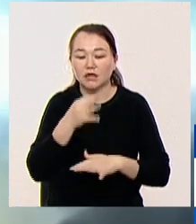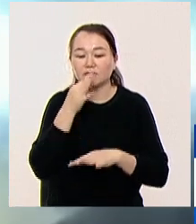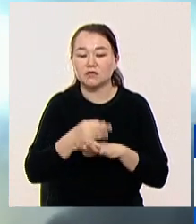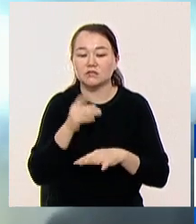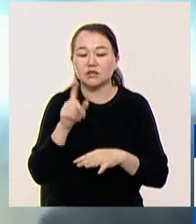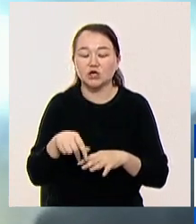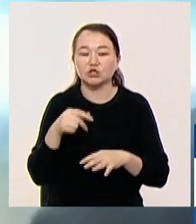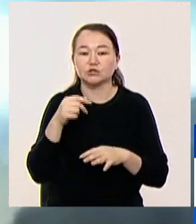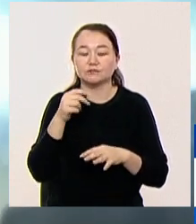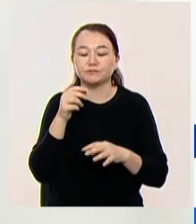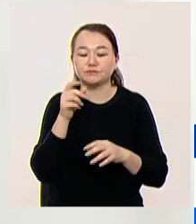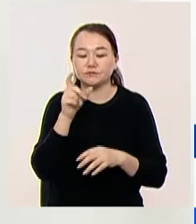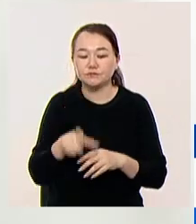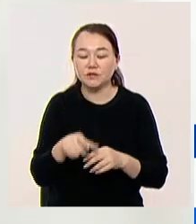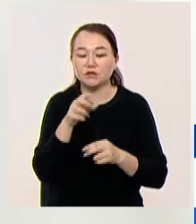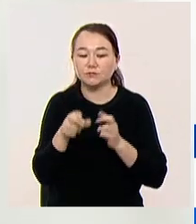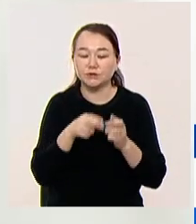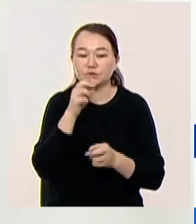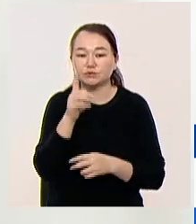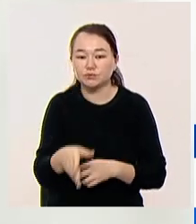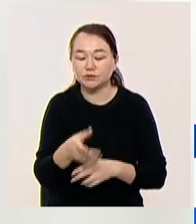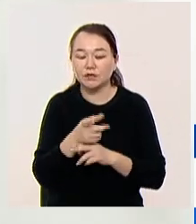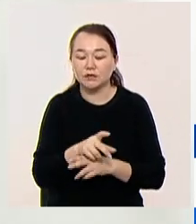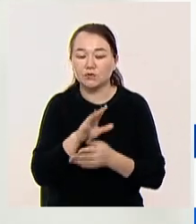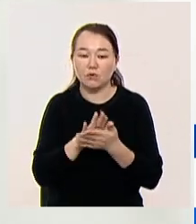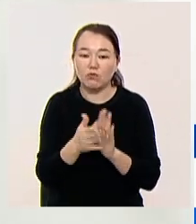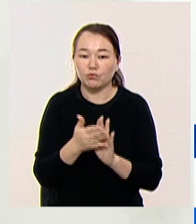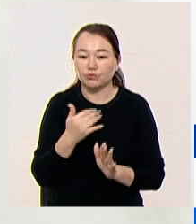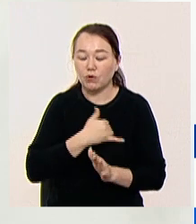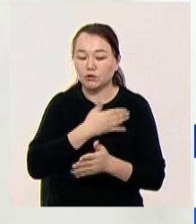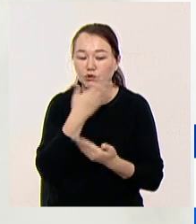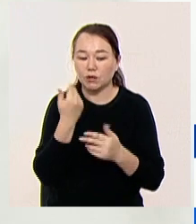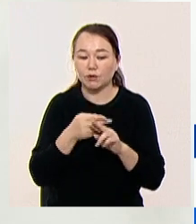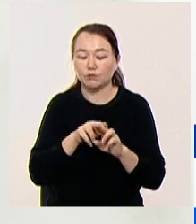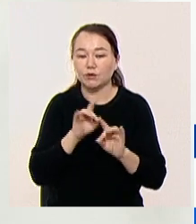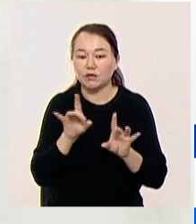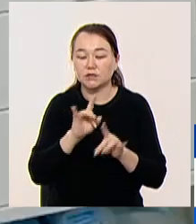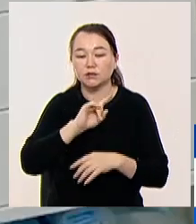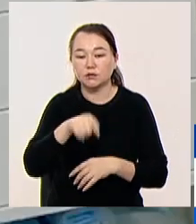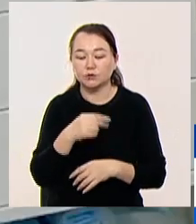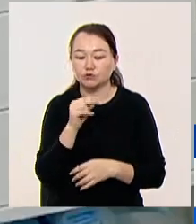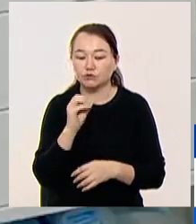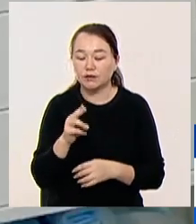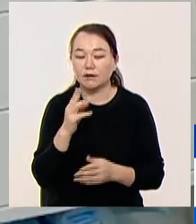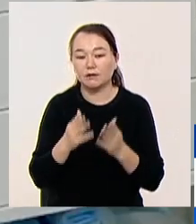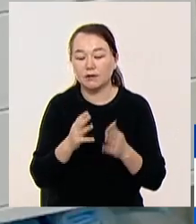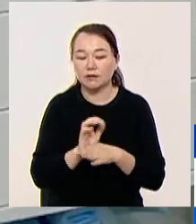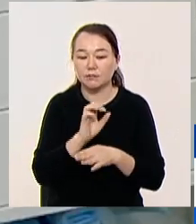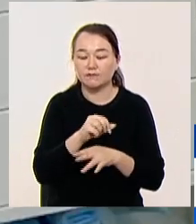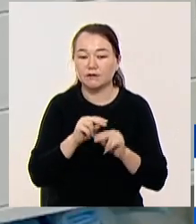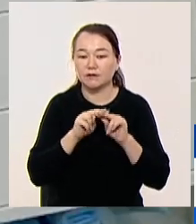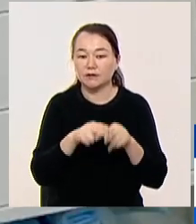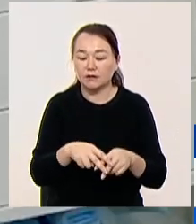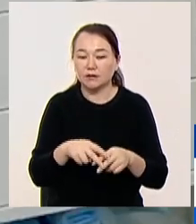за этим человеком, которому делают операцию. Но у нас договор не составляют, поэтому, говорят специалисты, требуйте чек или отправляйте оплату